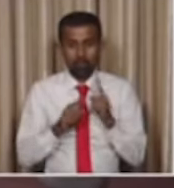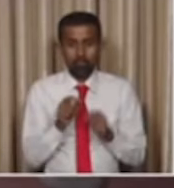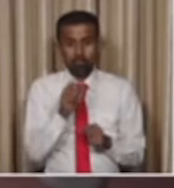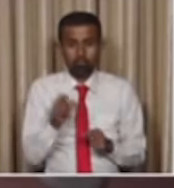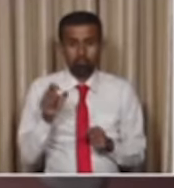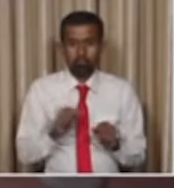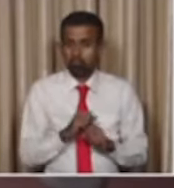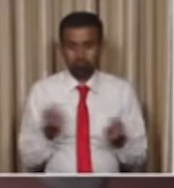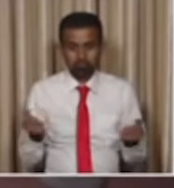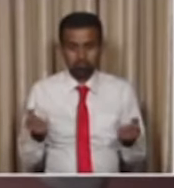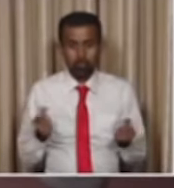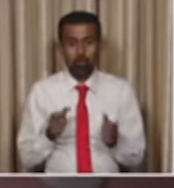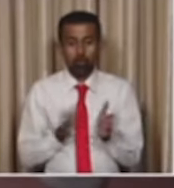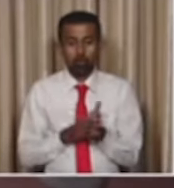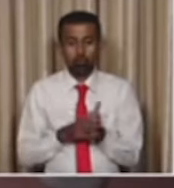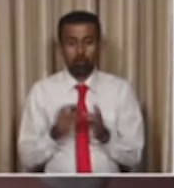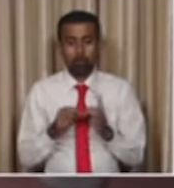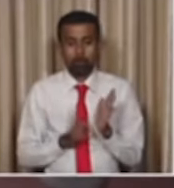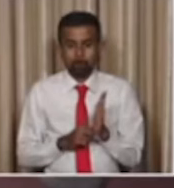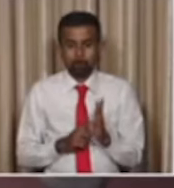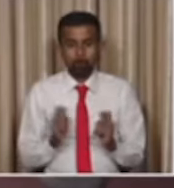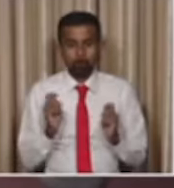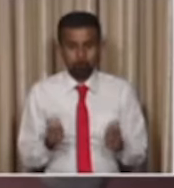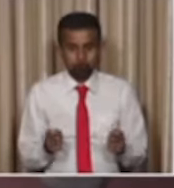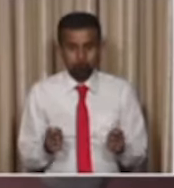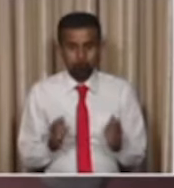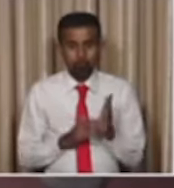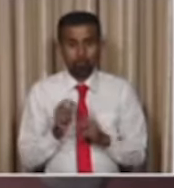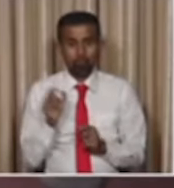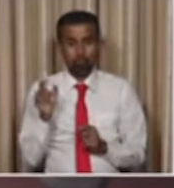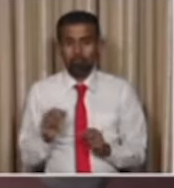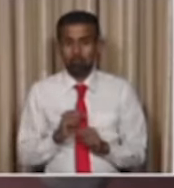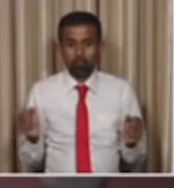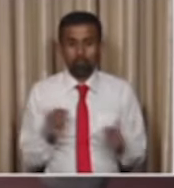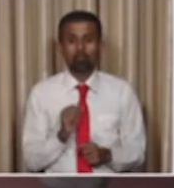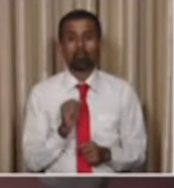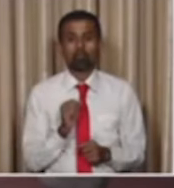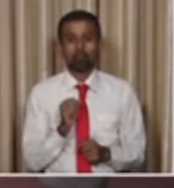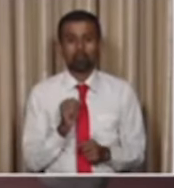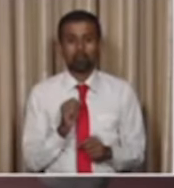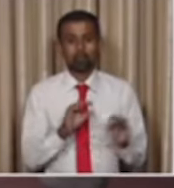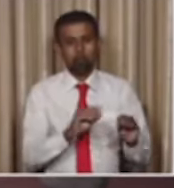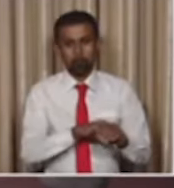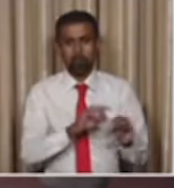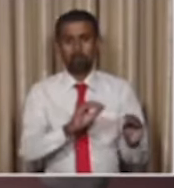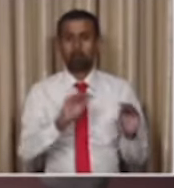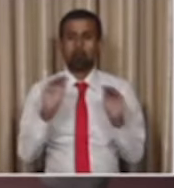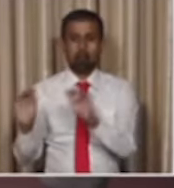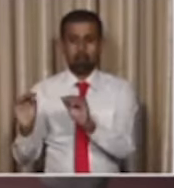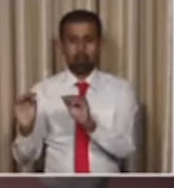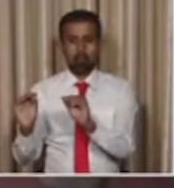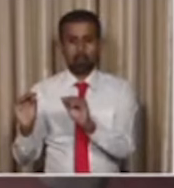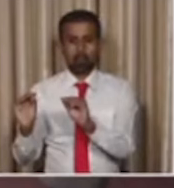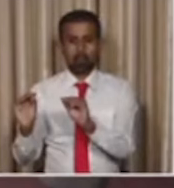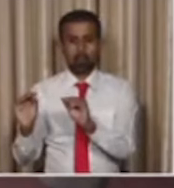කට්ටියක් නැහැ කාර්ක සභා අවස්ථාවේදී බිල් එක ඉදිරිපත් කරන්න අමාත්‍යවරයෙකුත් නැත්නම් මොකද කරන්න ඕන සභාව කල් තියන්න ඕන සභාව කල්